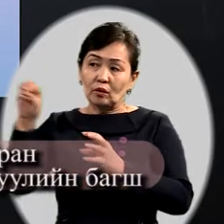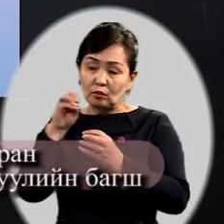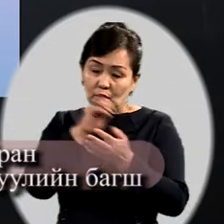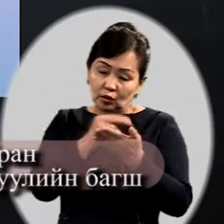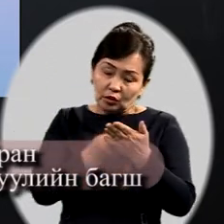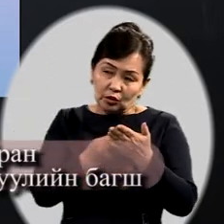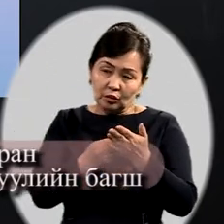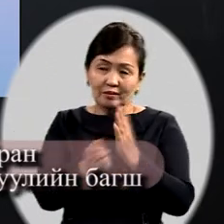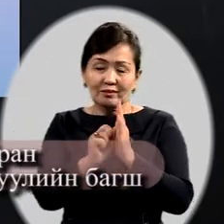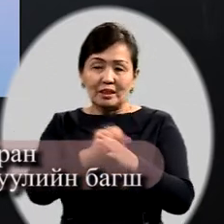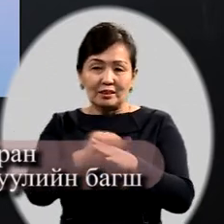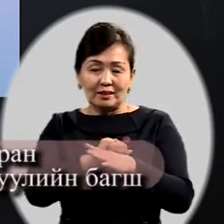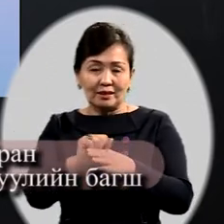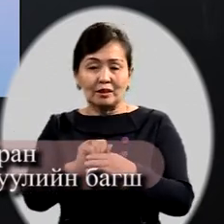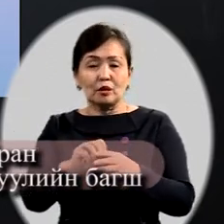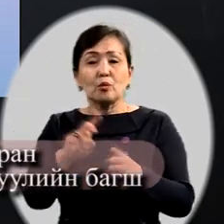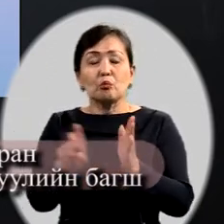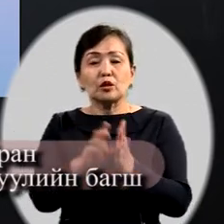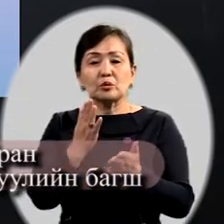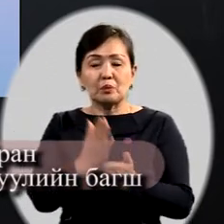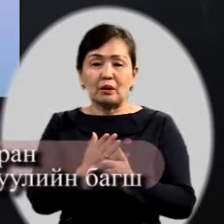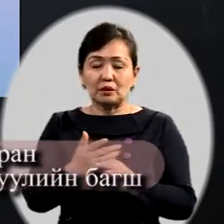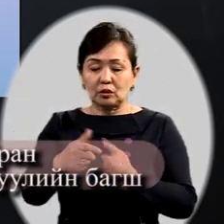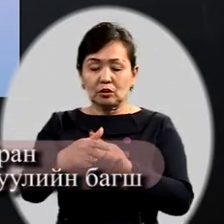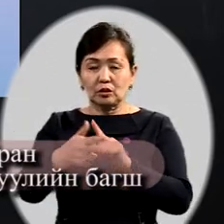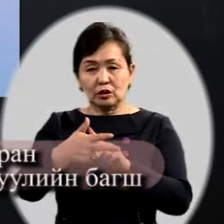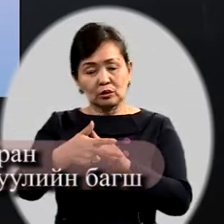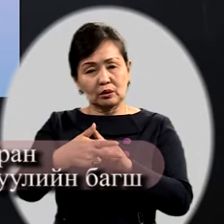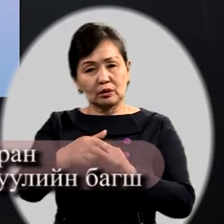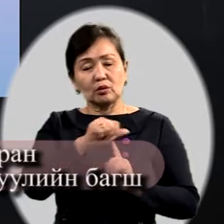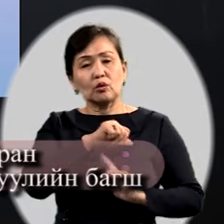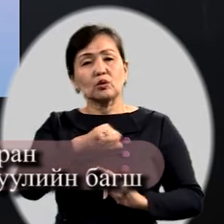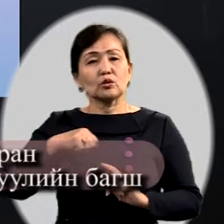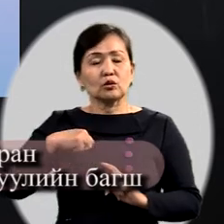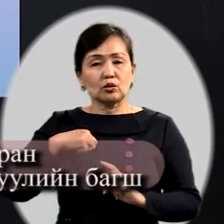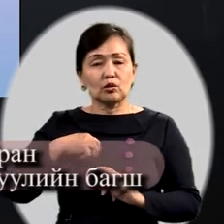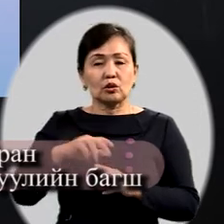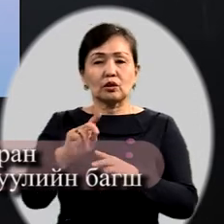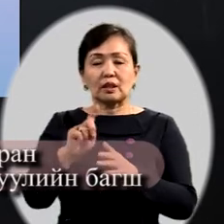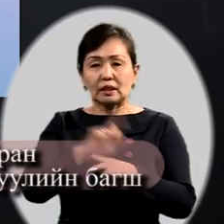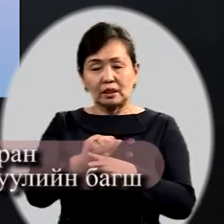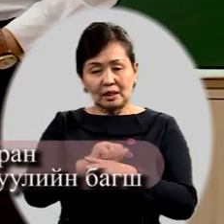сызып дағдылану оңайырақ болатындықтан бірінші тәсілмен машықтанғандарың дұрыс.